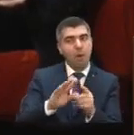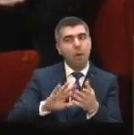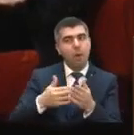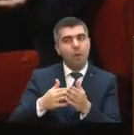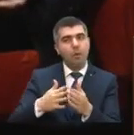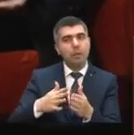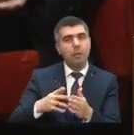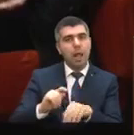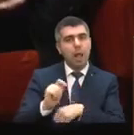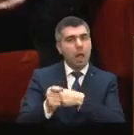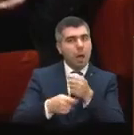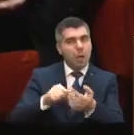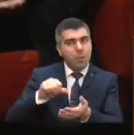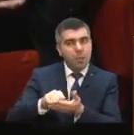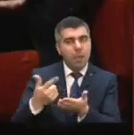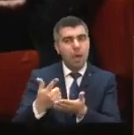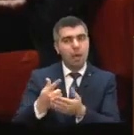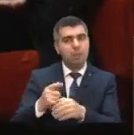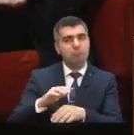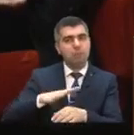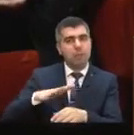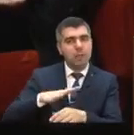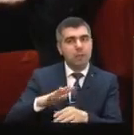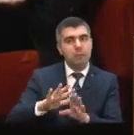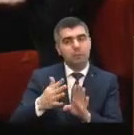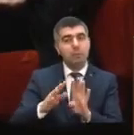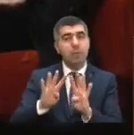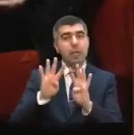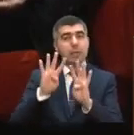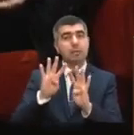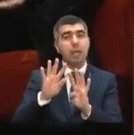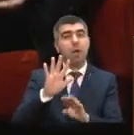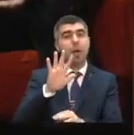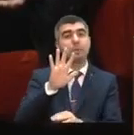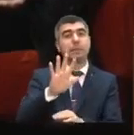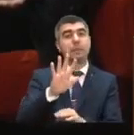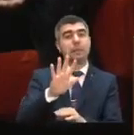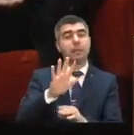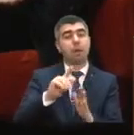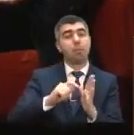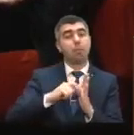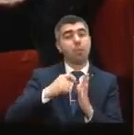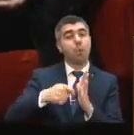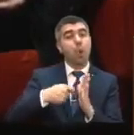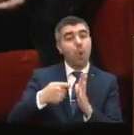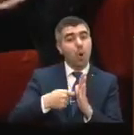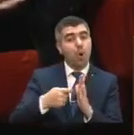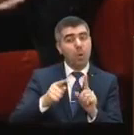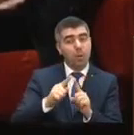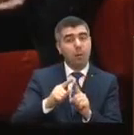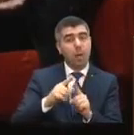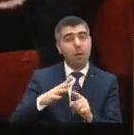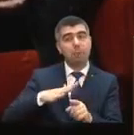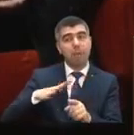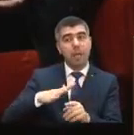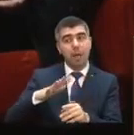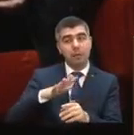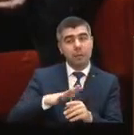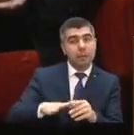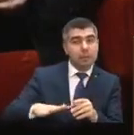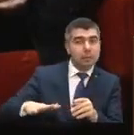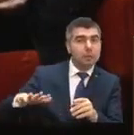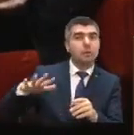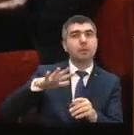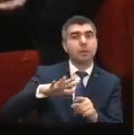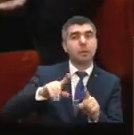إقليم، وعندنا اليوم جاهزين 58 دراسة إقليمية ل 58 إقليم اللي تتعطينا ما يعرف